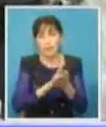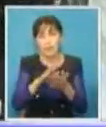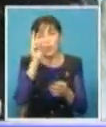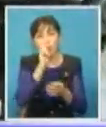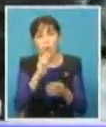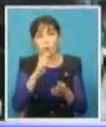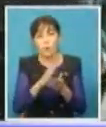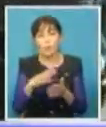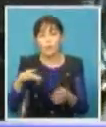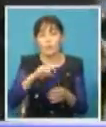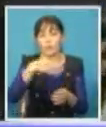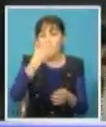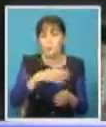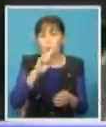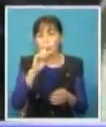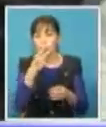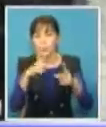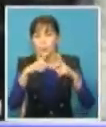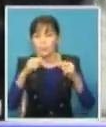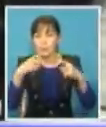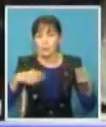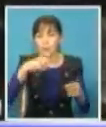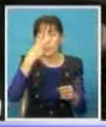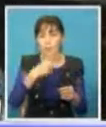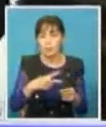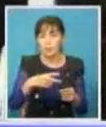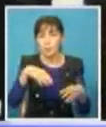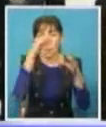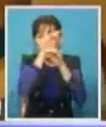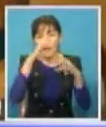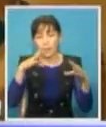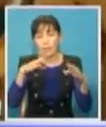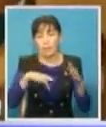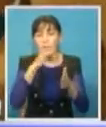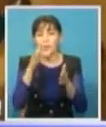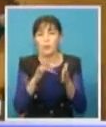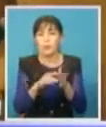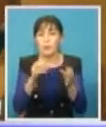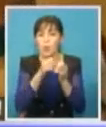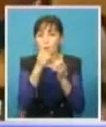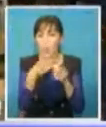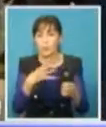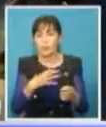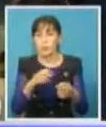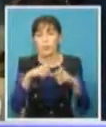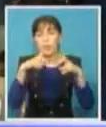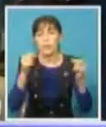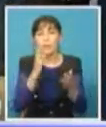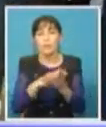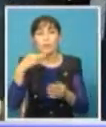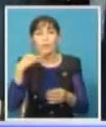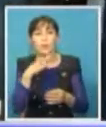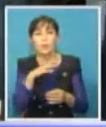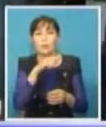курстары. Аудандағы 51 бөлімшелерді айтпағанда 20 этномәдени орталықтың жанында 11 жексенбілік мектеп бар. Көптеген